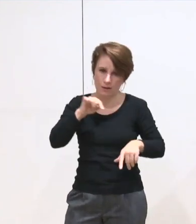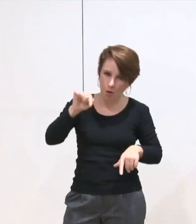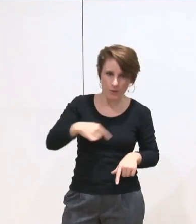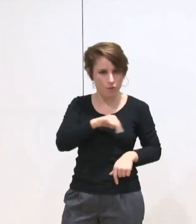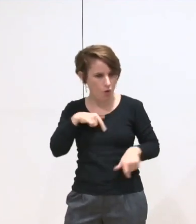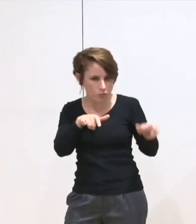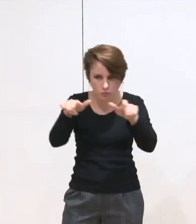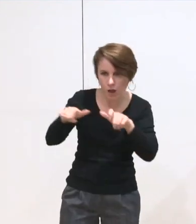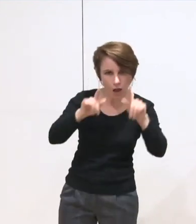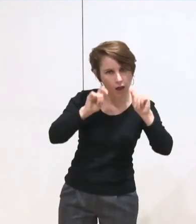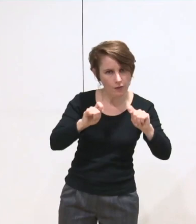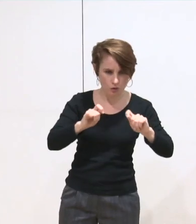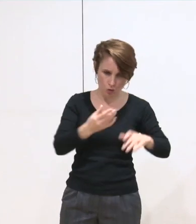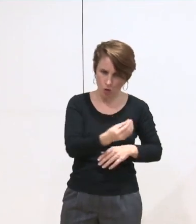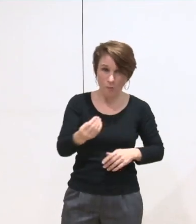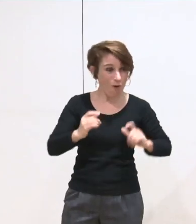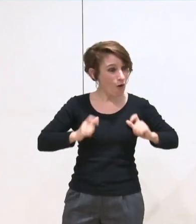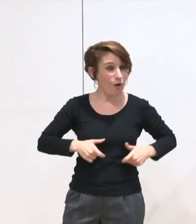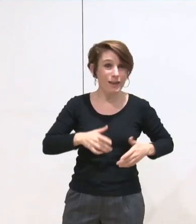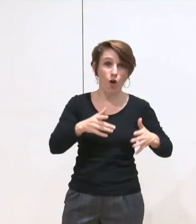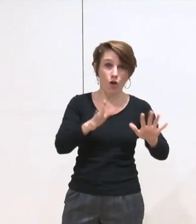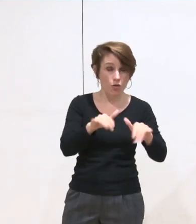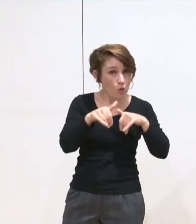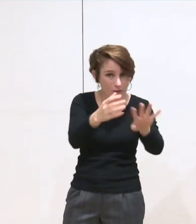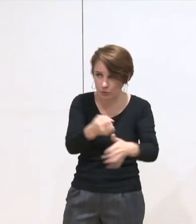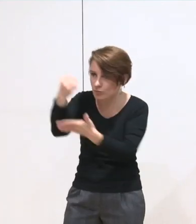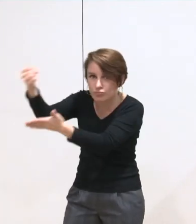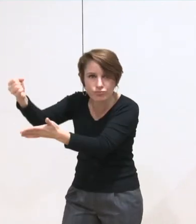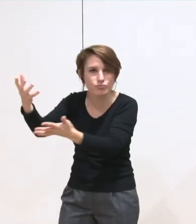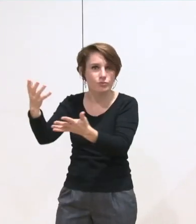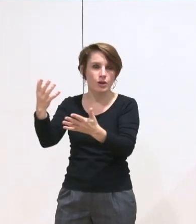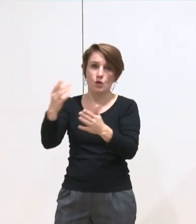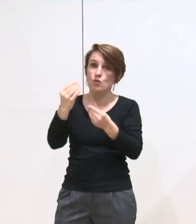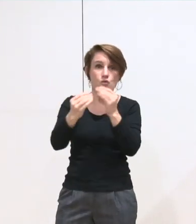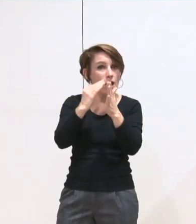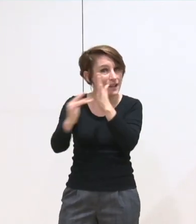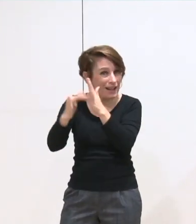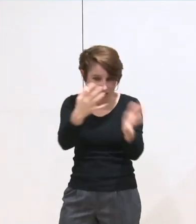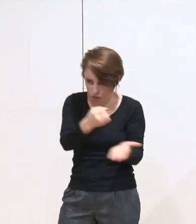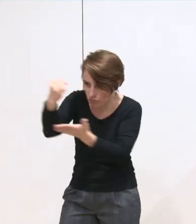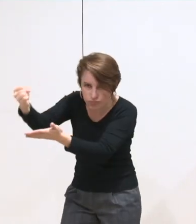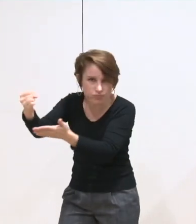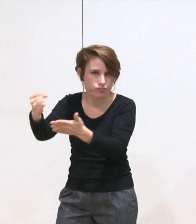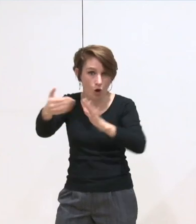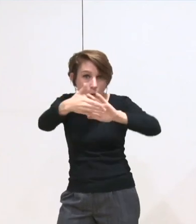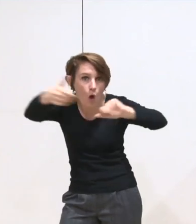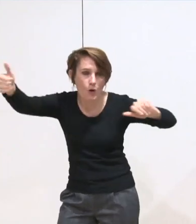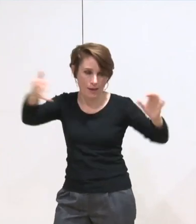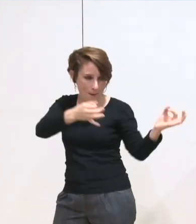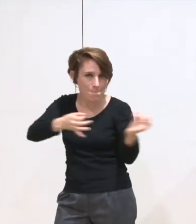enfants continuent leur accueil à l'école ou à la crèche, peu importe, dans des conditions qui sont